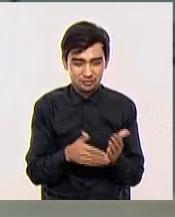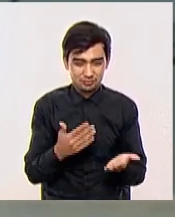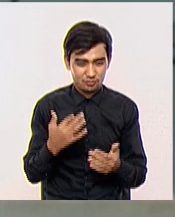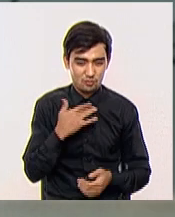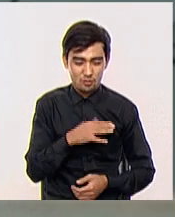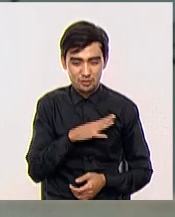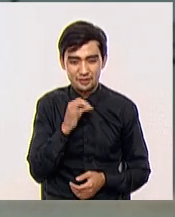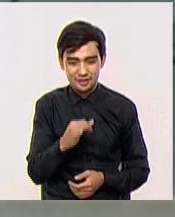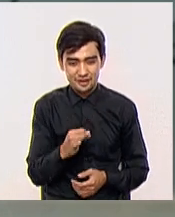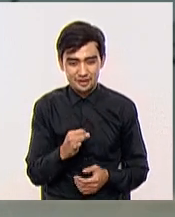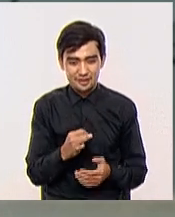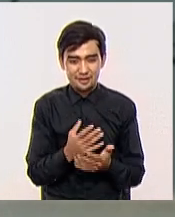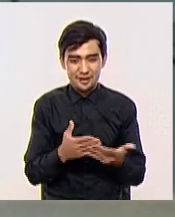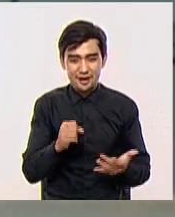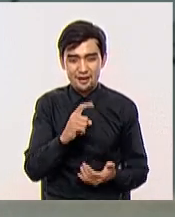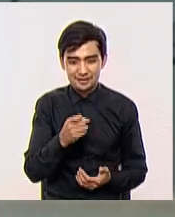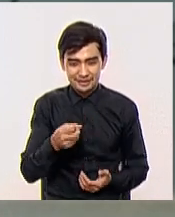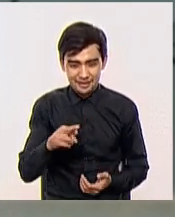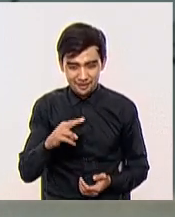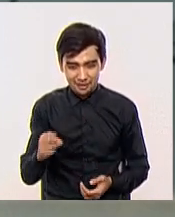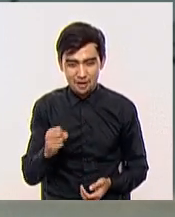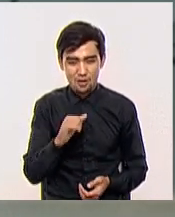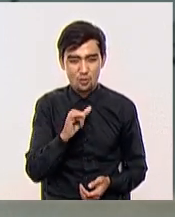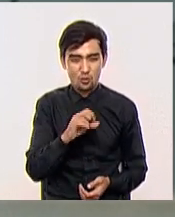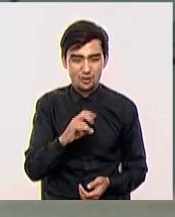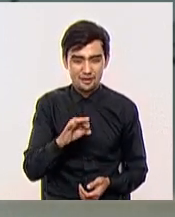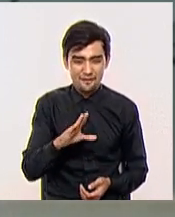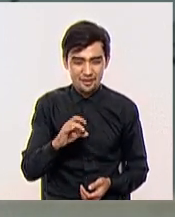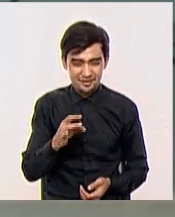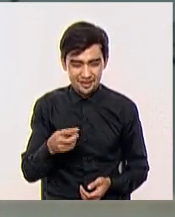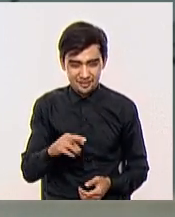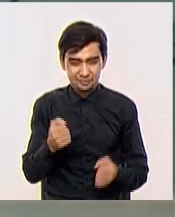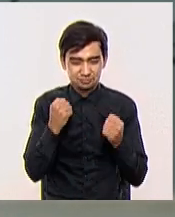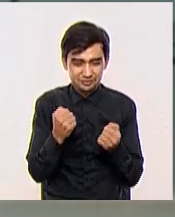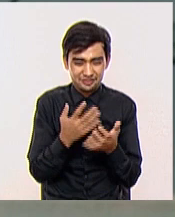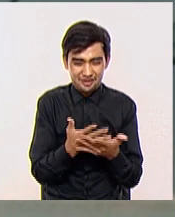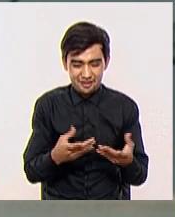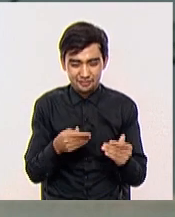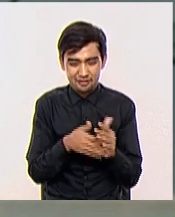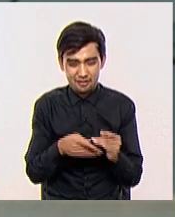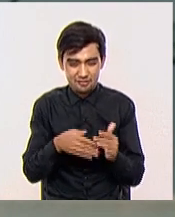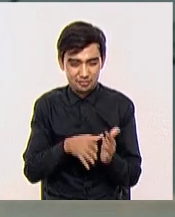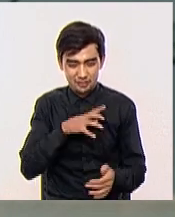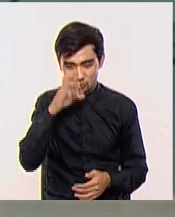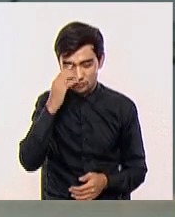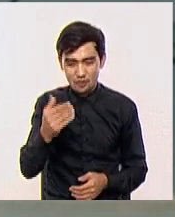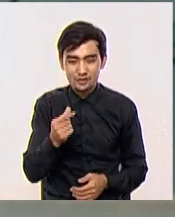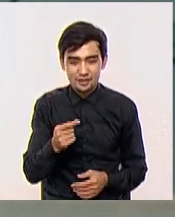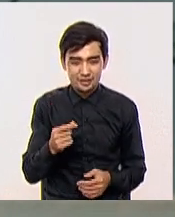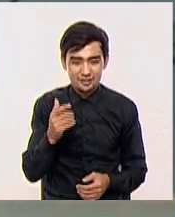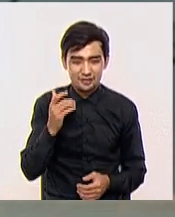дағы Азиада, Универсиада дейді, әкімдердің пиары дейді, сондықтан республикалық бюджеттің